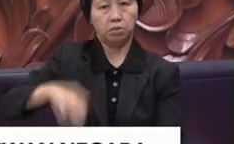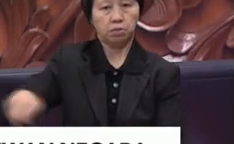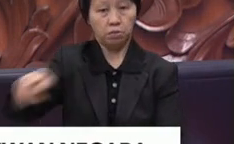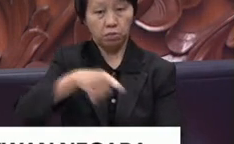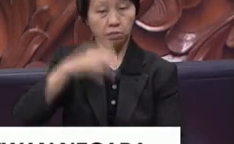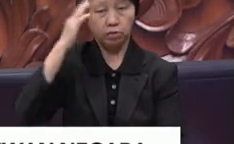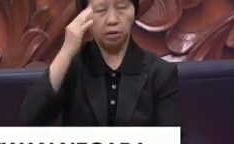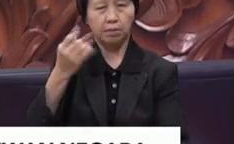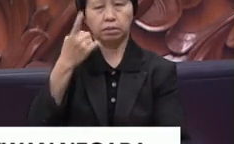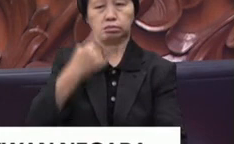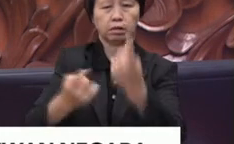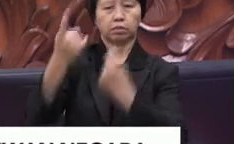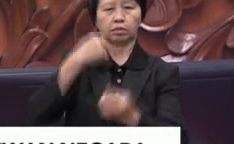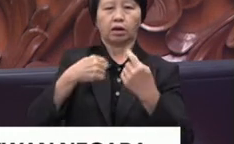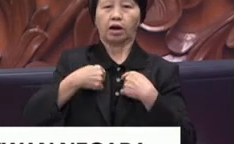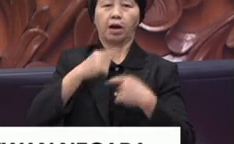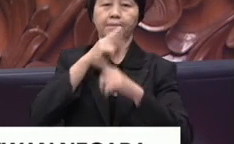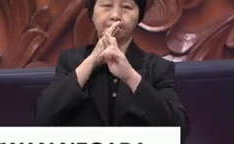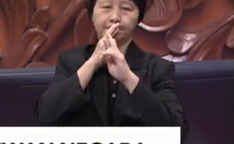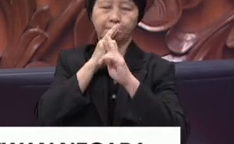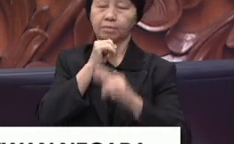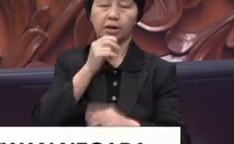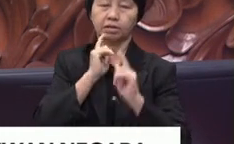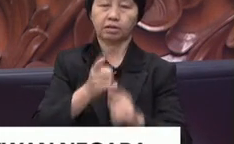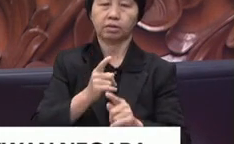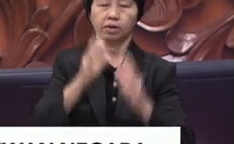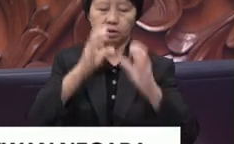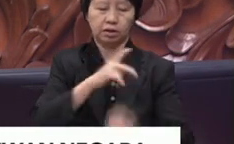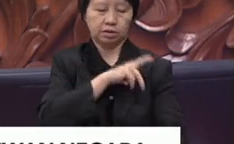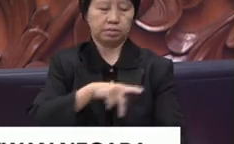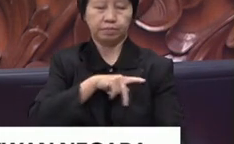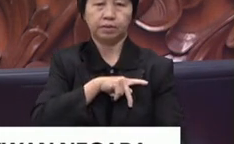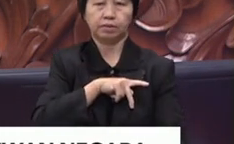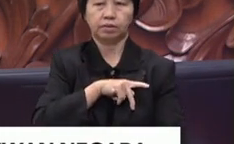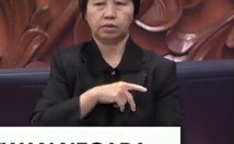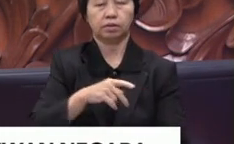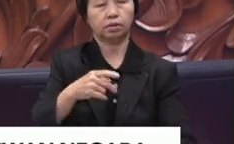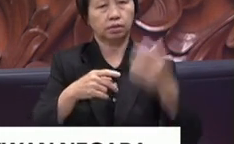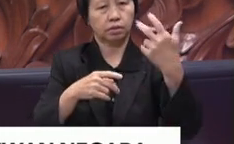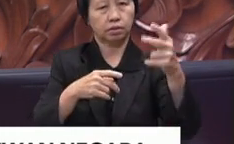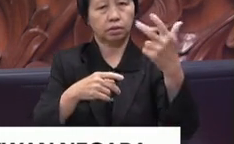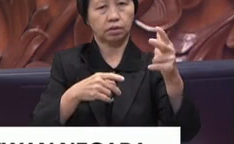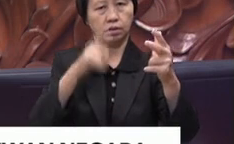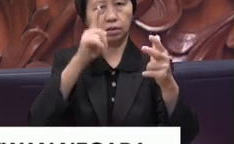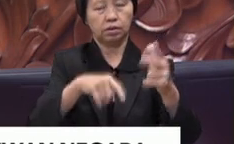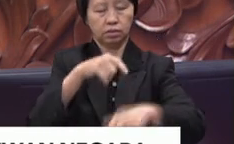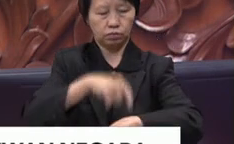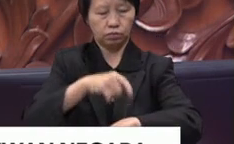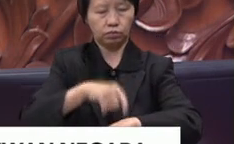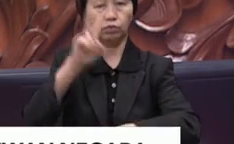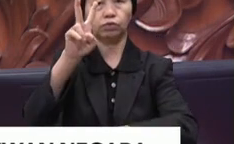banyak bertanya saya tak jawab saya pribadi kepada saya kepada 13 hari bulan jam pukul